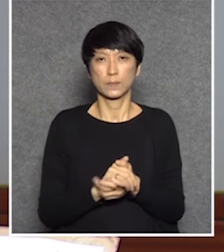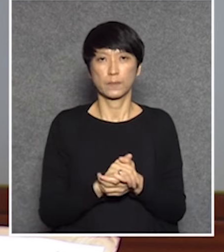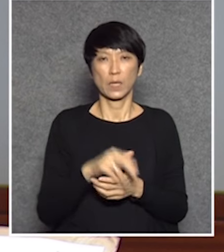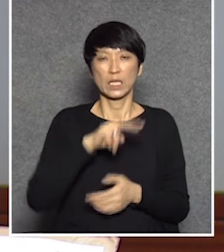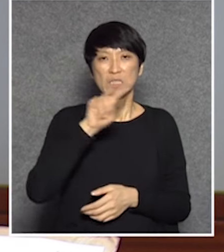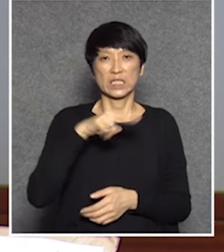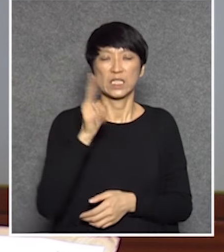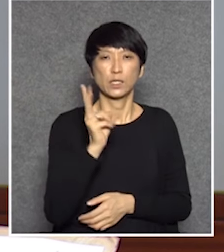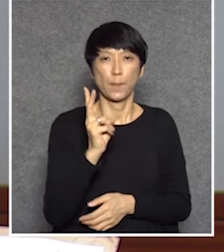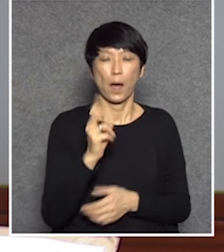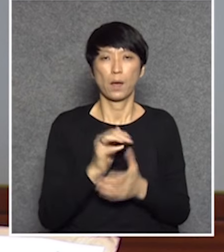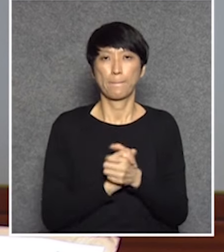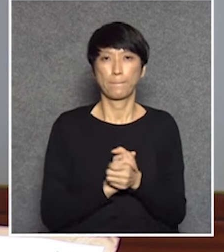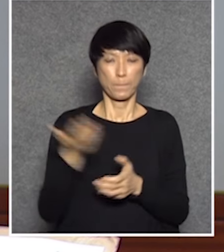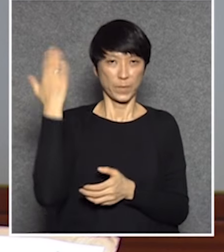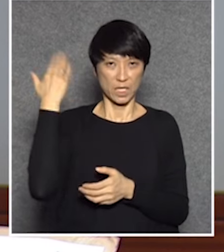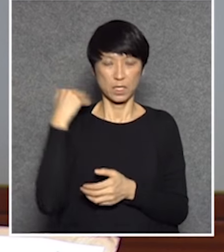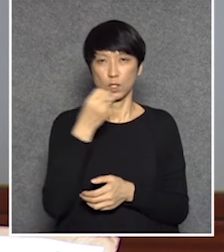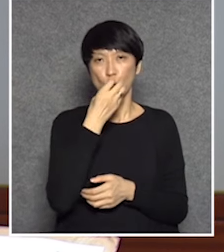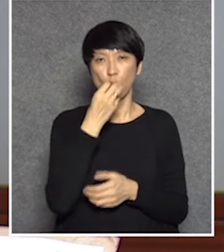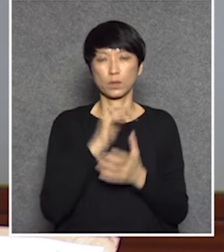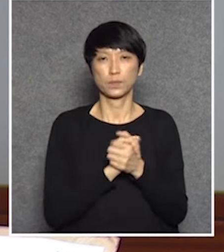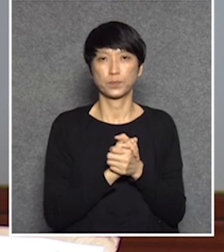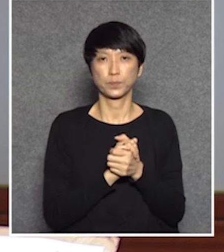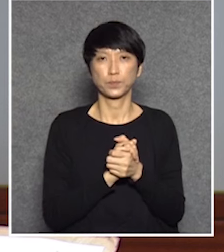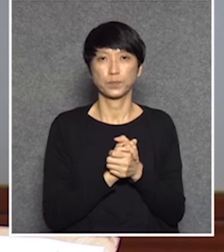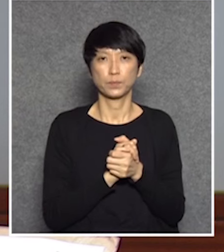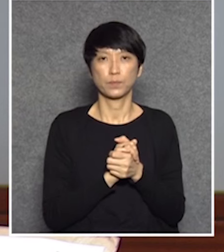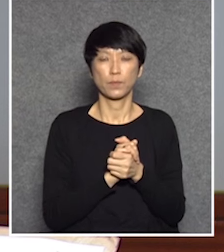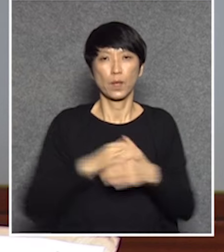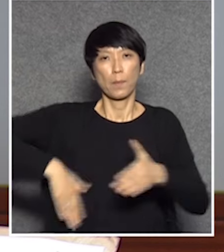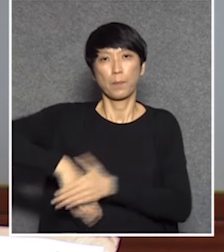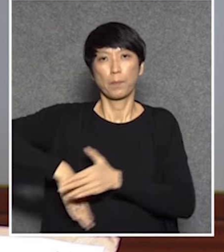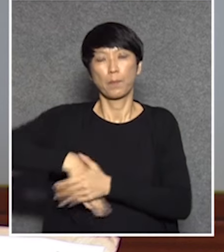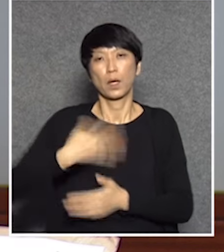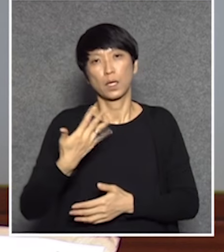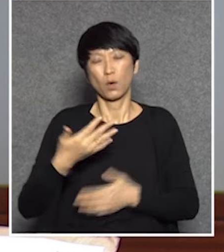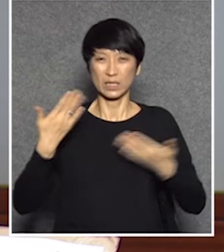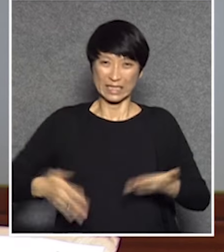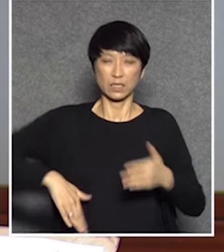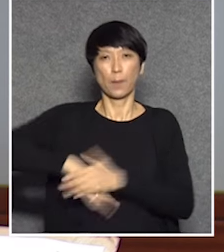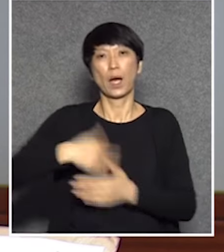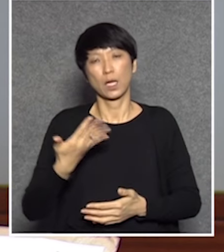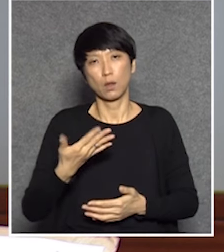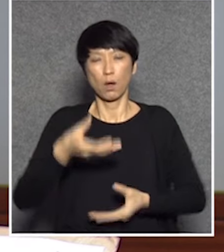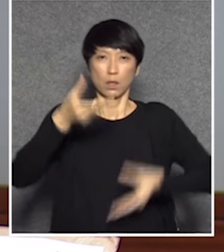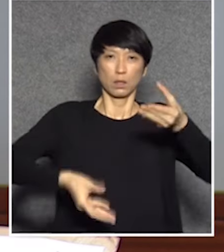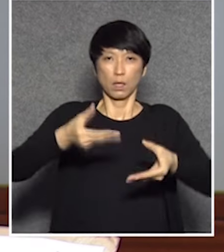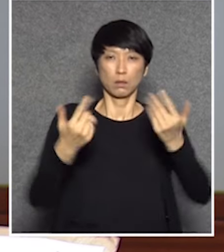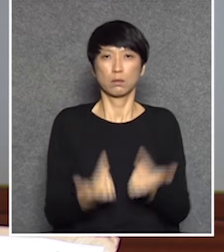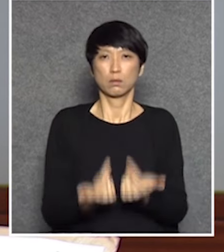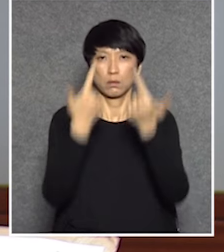2000元，那時香港 的個盈餘儲備多少錢啊？現在多少錢啊？計算通貨膨脹，現在都是一律